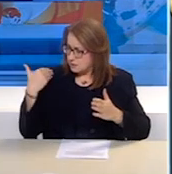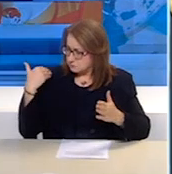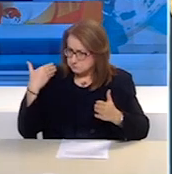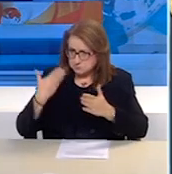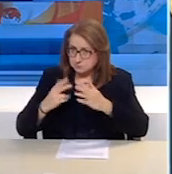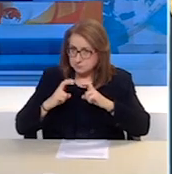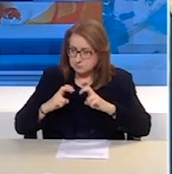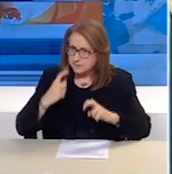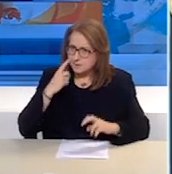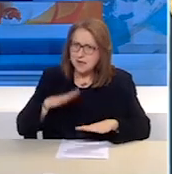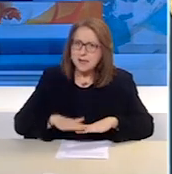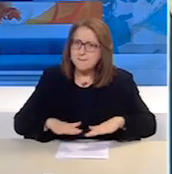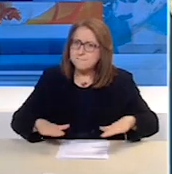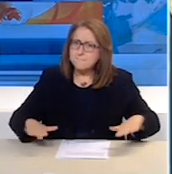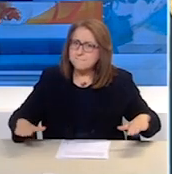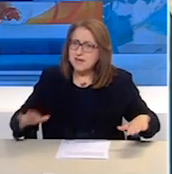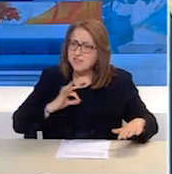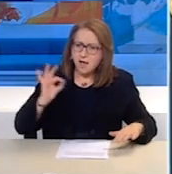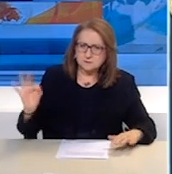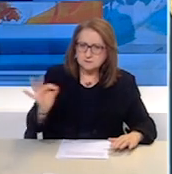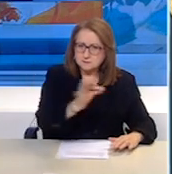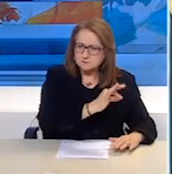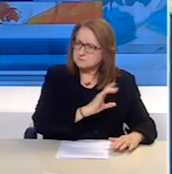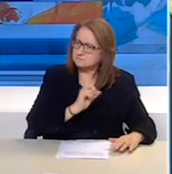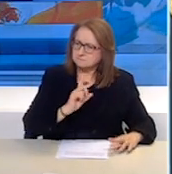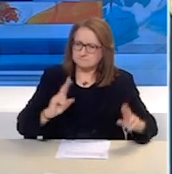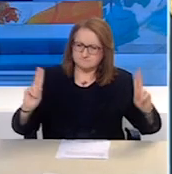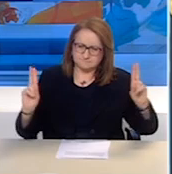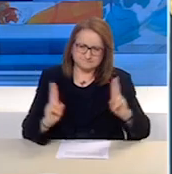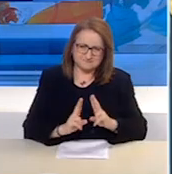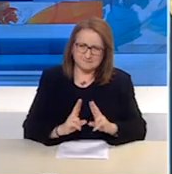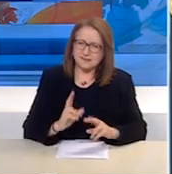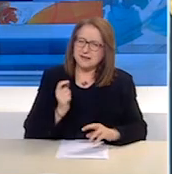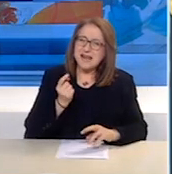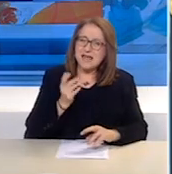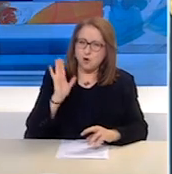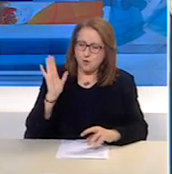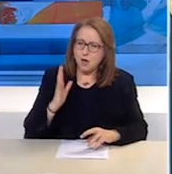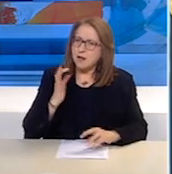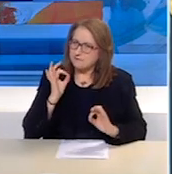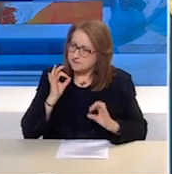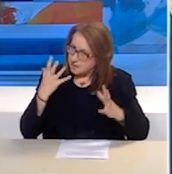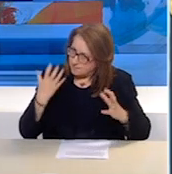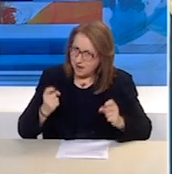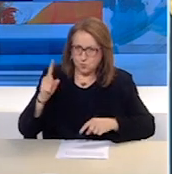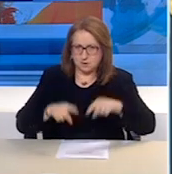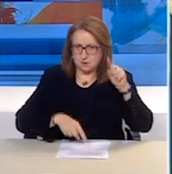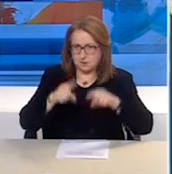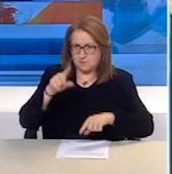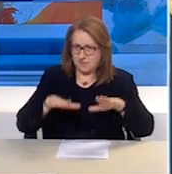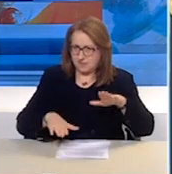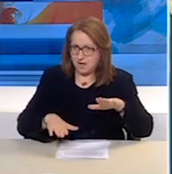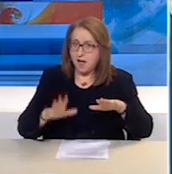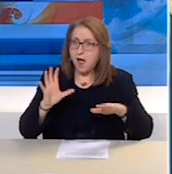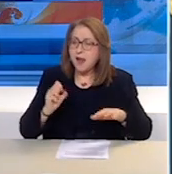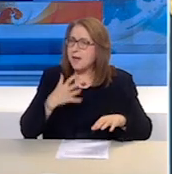δημοσιεύσεις. Φυσικά και μπορεί να υπάρχουν γεγονότα μετάδοσης μέσα στον παιδικό πληθυσμό και γεγονότα και νόσου, αλλά είναι πολύ